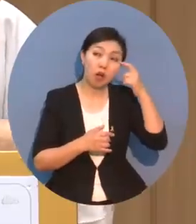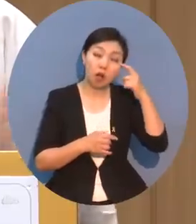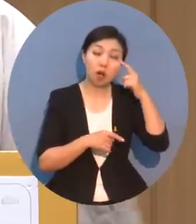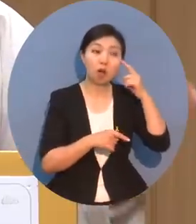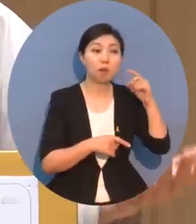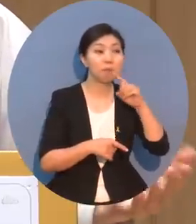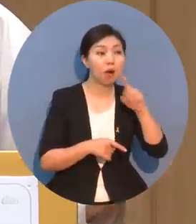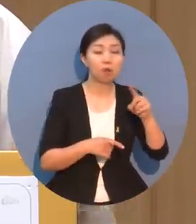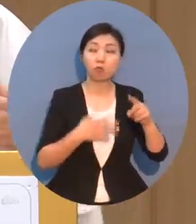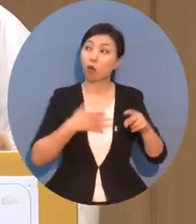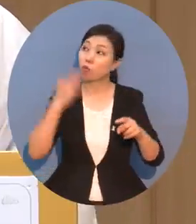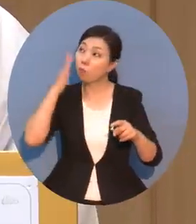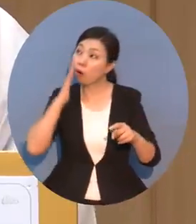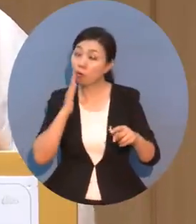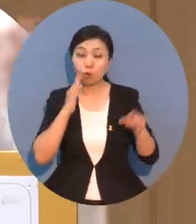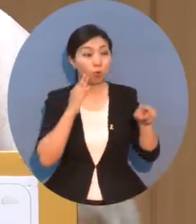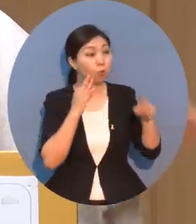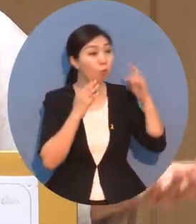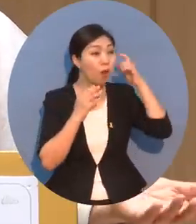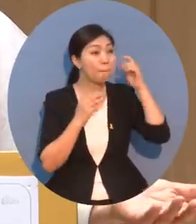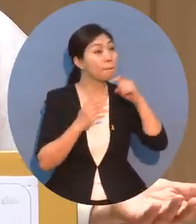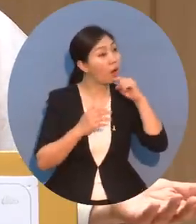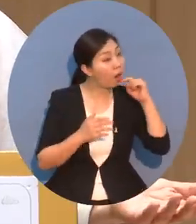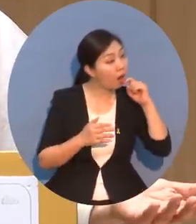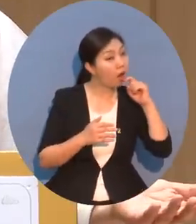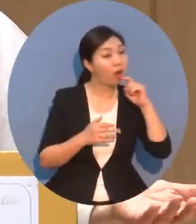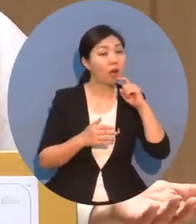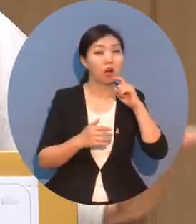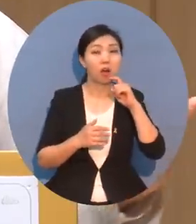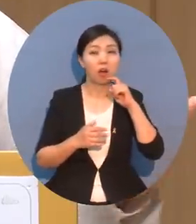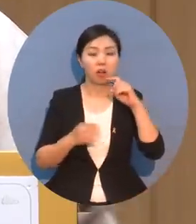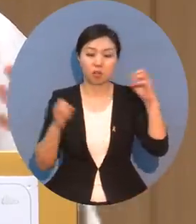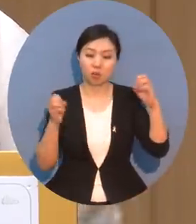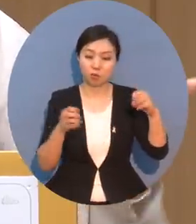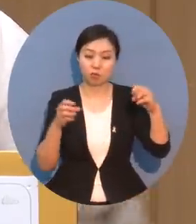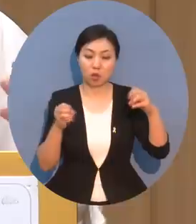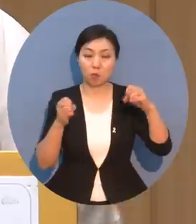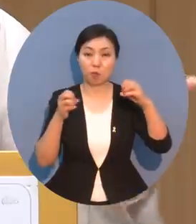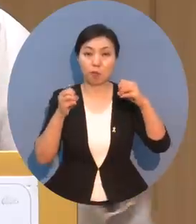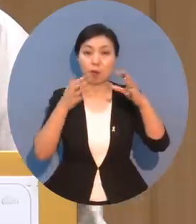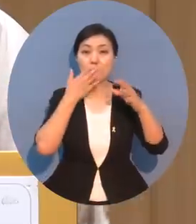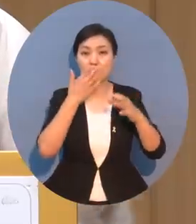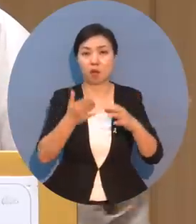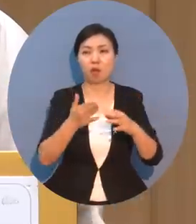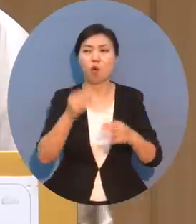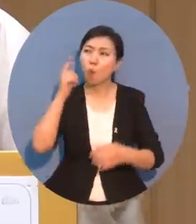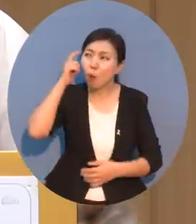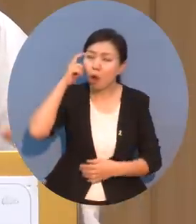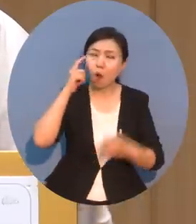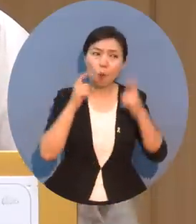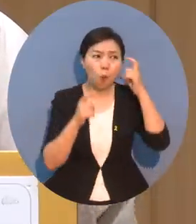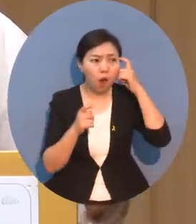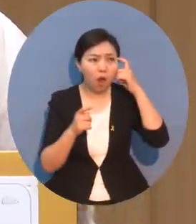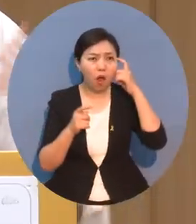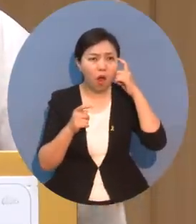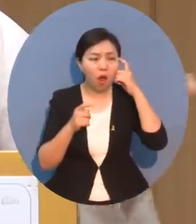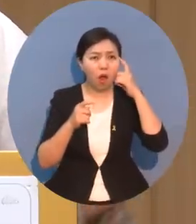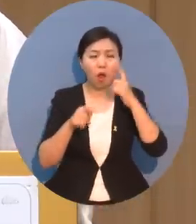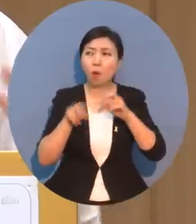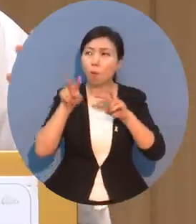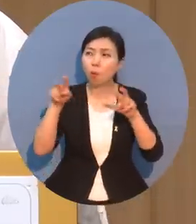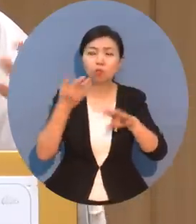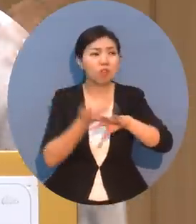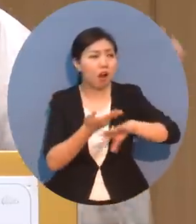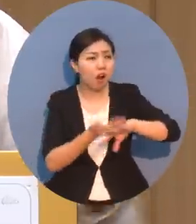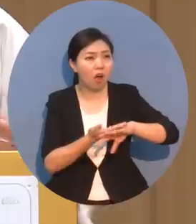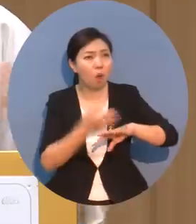그러니까 이상하다. 나는 파랗게 보이는데 너는 왜 빨갛게 보이지? 그러면 이제 이게 대화가 되죠. 왜 그렇지? 왜 우리 달리